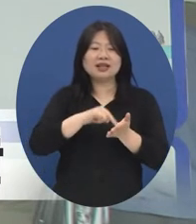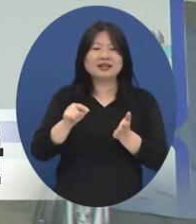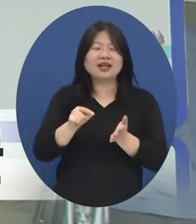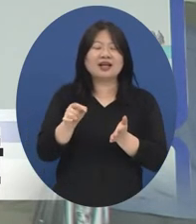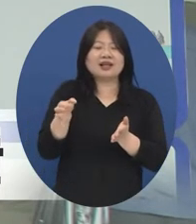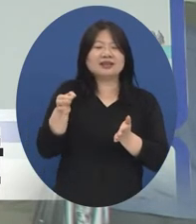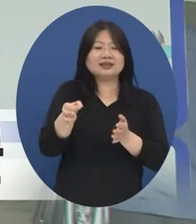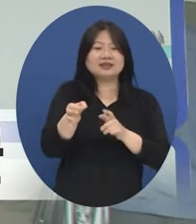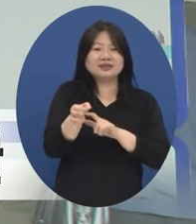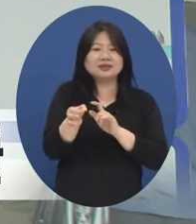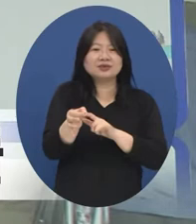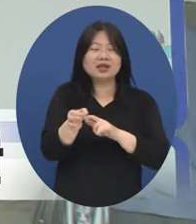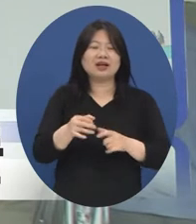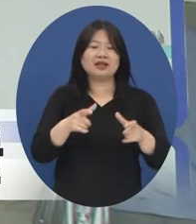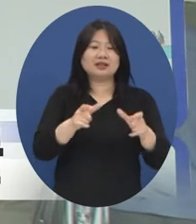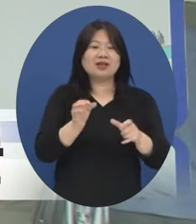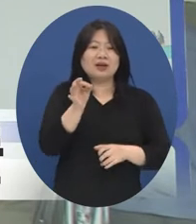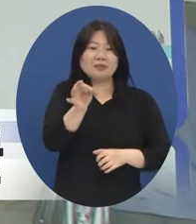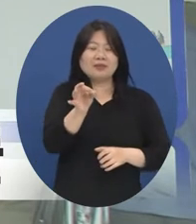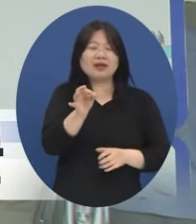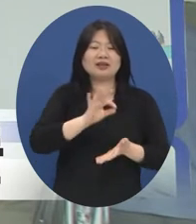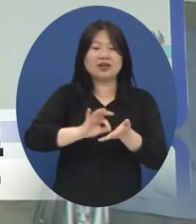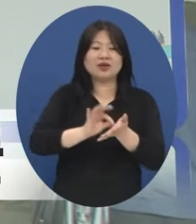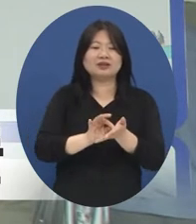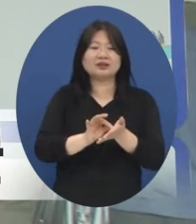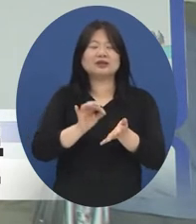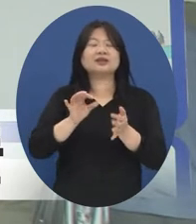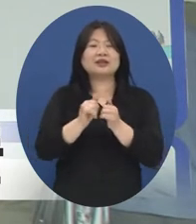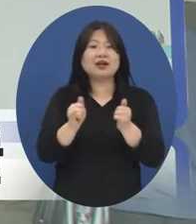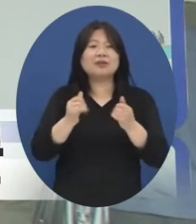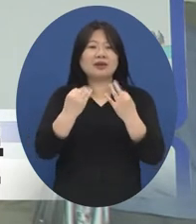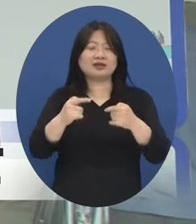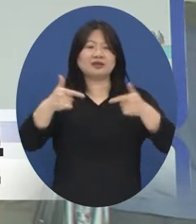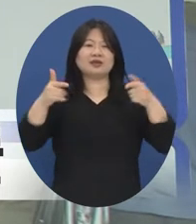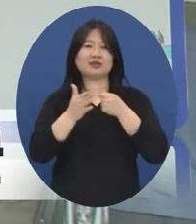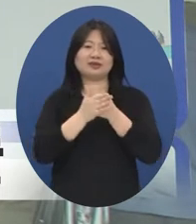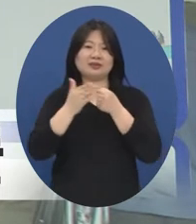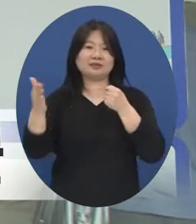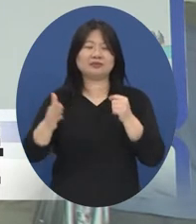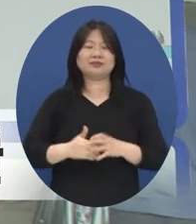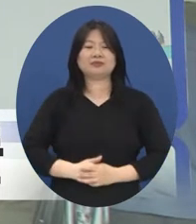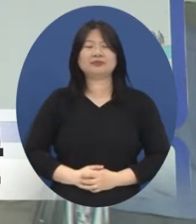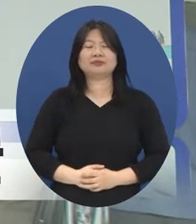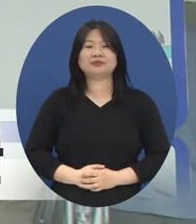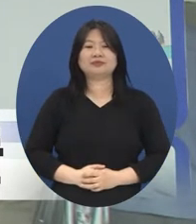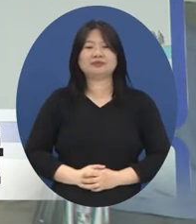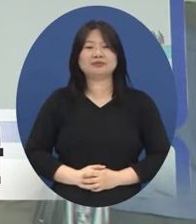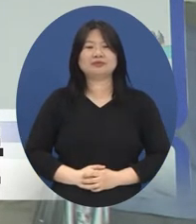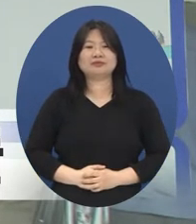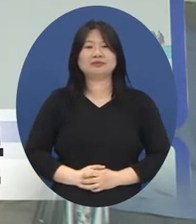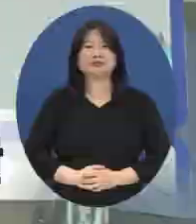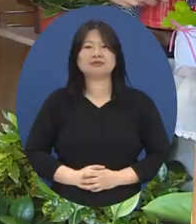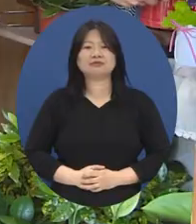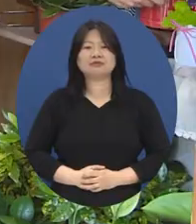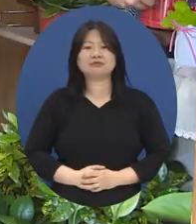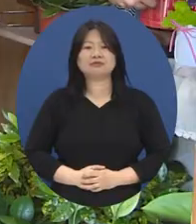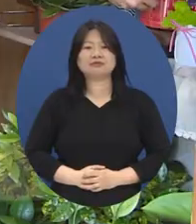또 지역화폐를 꺼내든 소비자들이 요새 부쩍 많아졌습니다. 최지영 기자가 현장 취재했습니다.